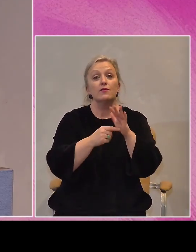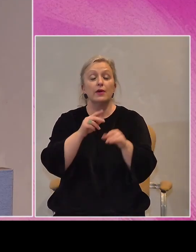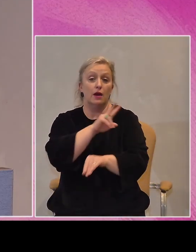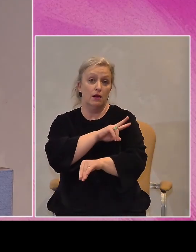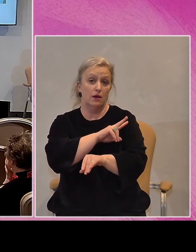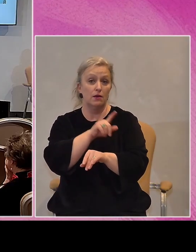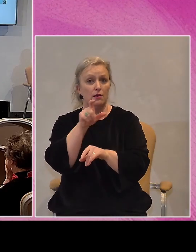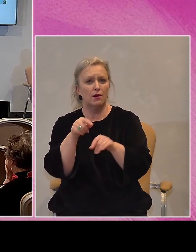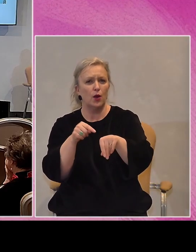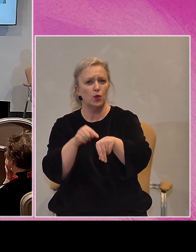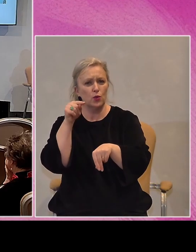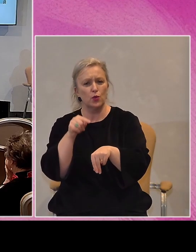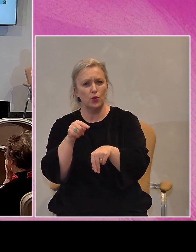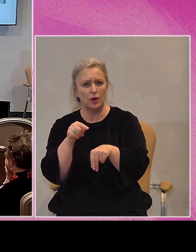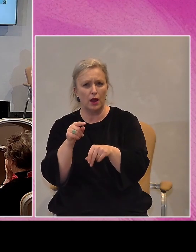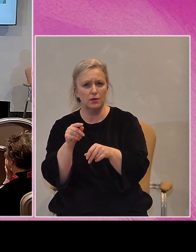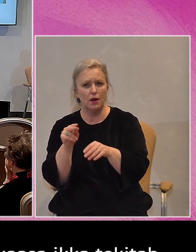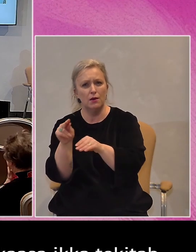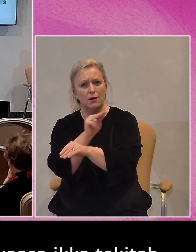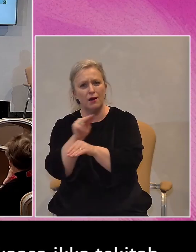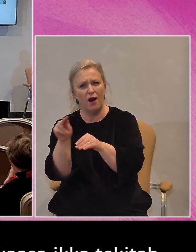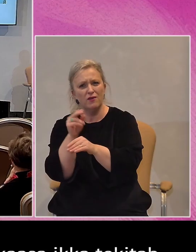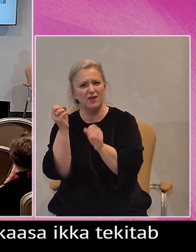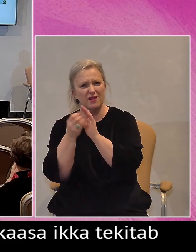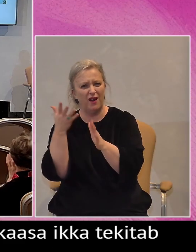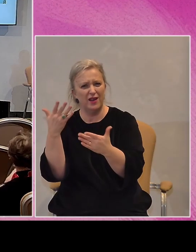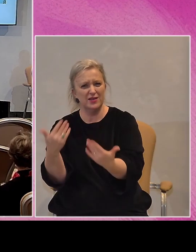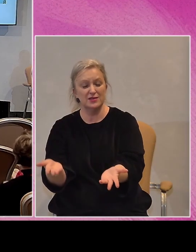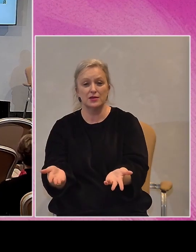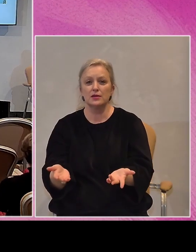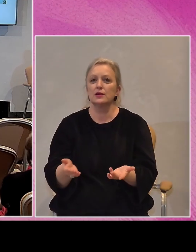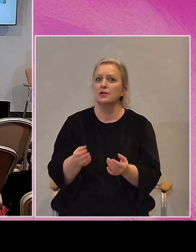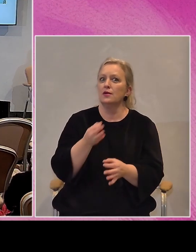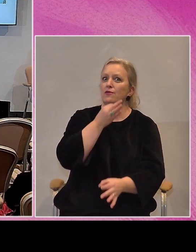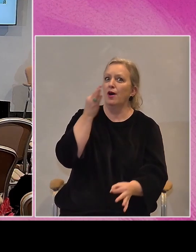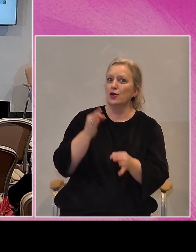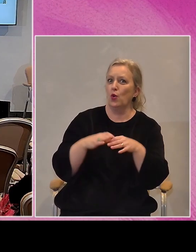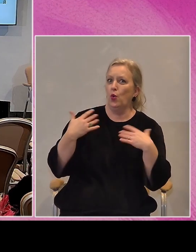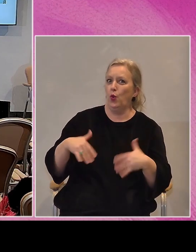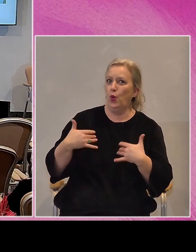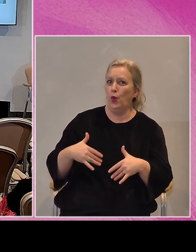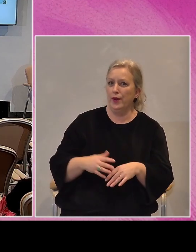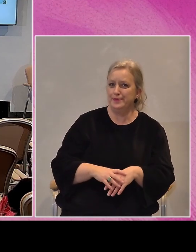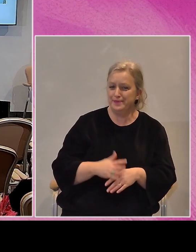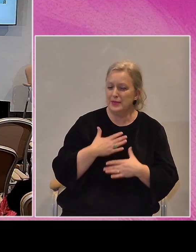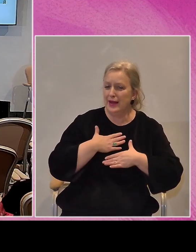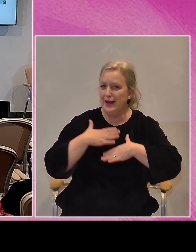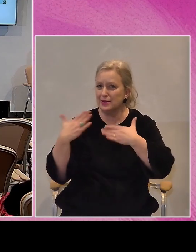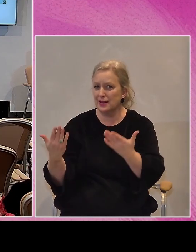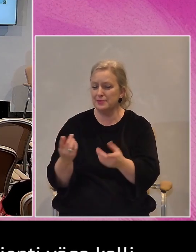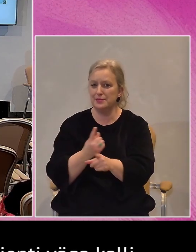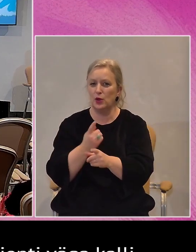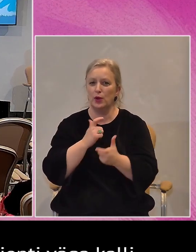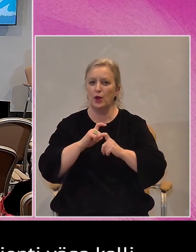kui ravite patsienti väga kalli ravimiga? Suurt vastutust. Aitäh!